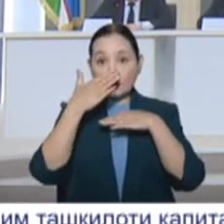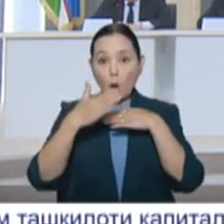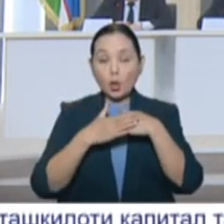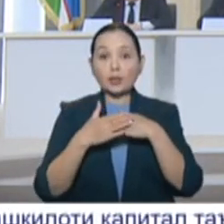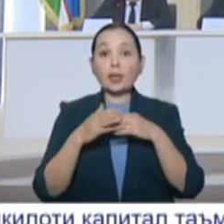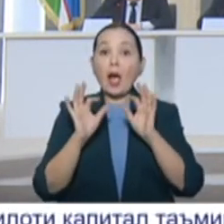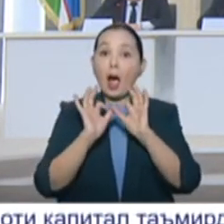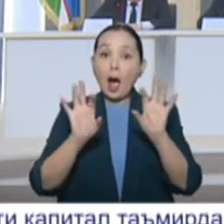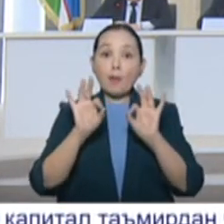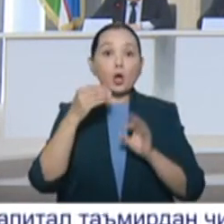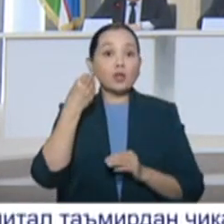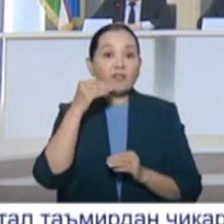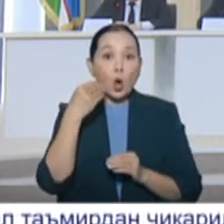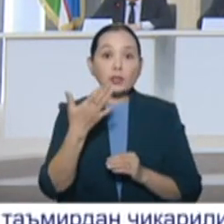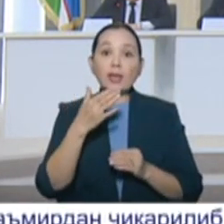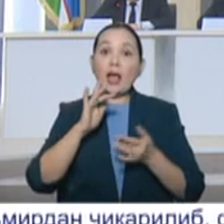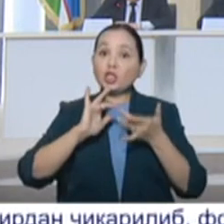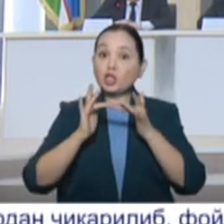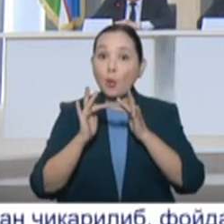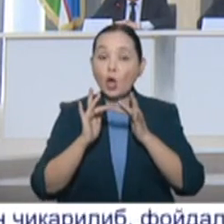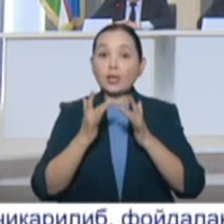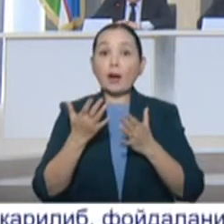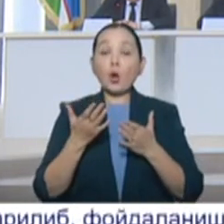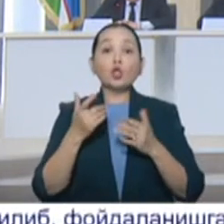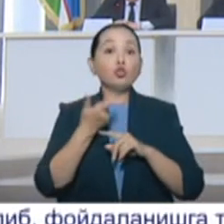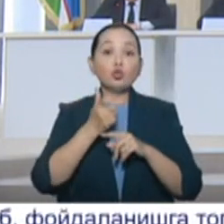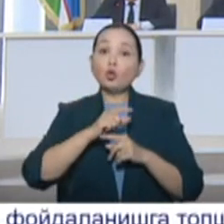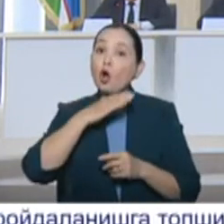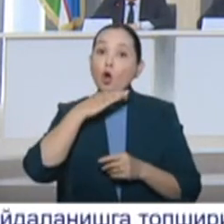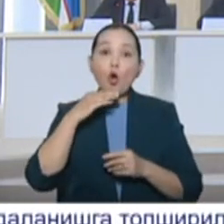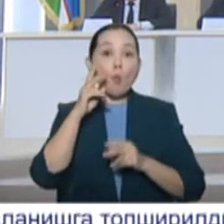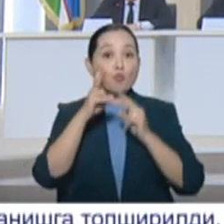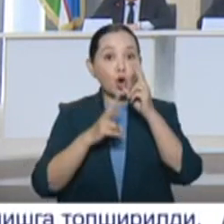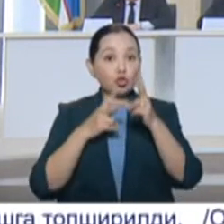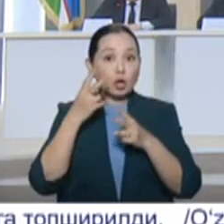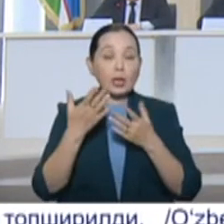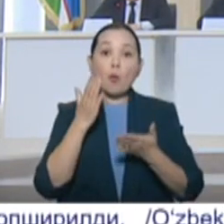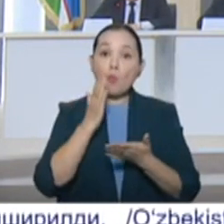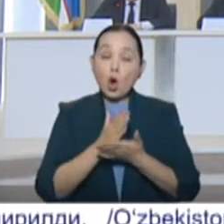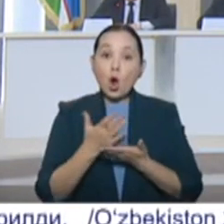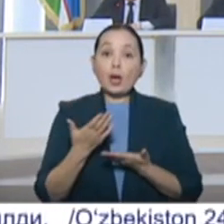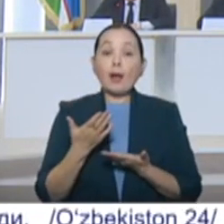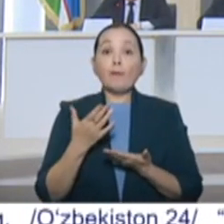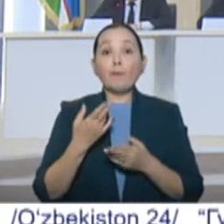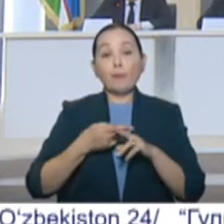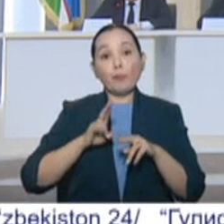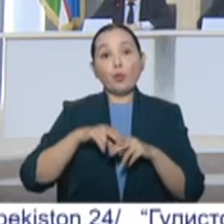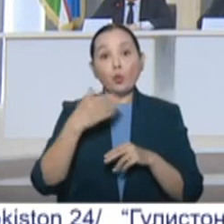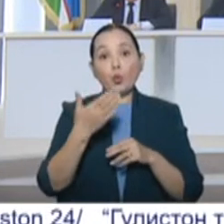mana ommaviy axborot vositalari, ijtimoiy tarmoqlarga juda ko'p murojaatlar bor. Bu